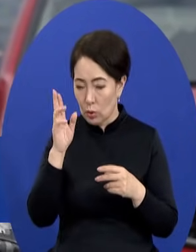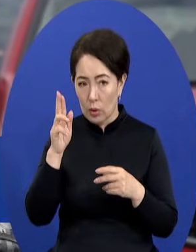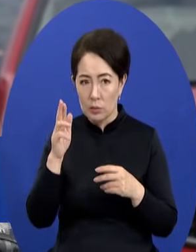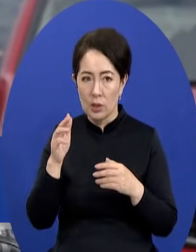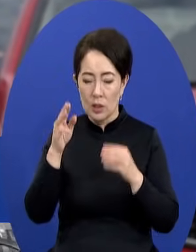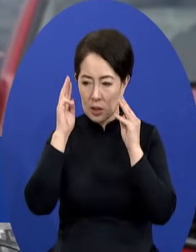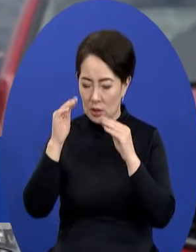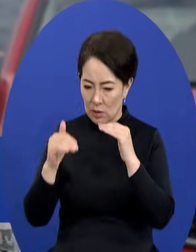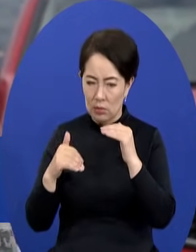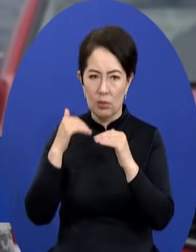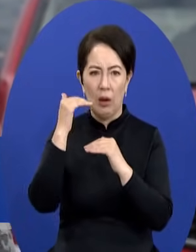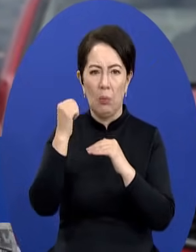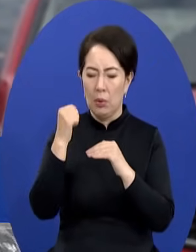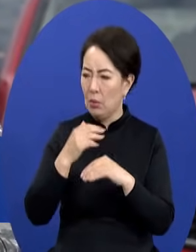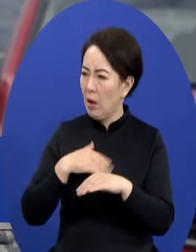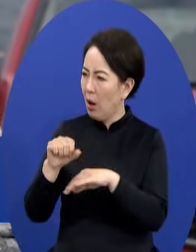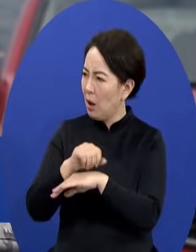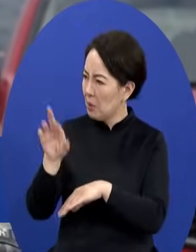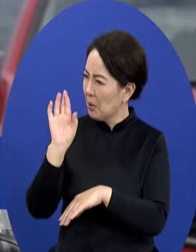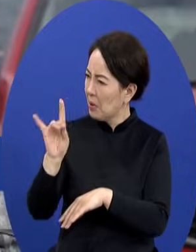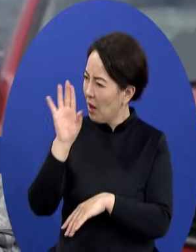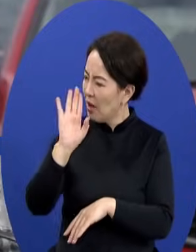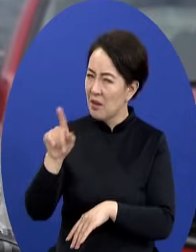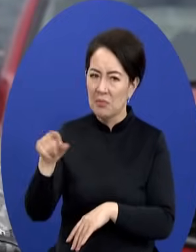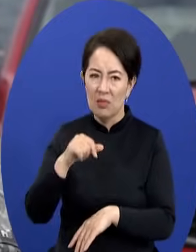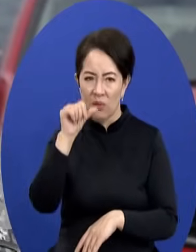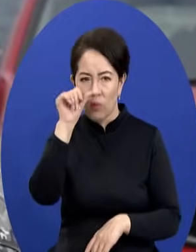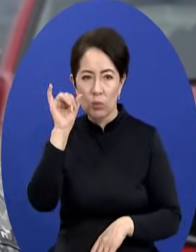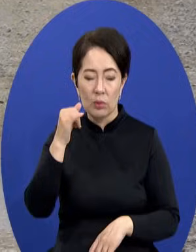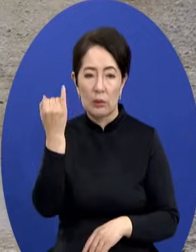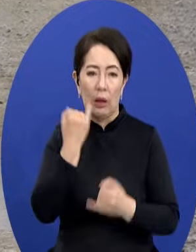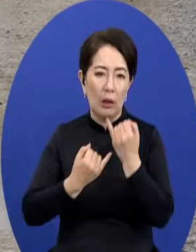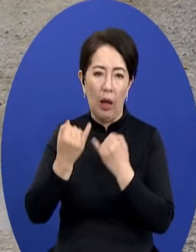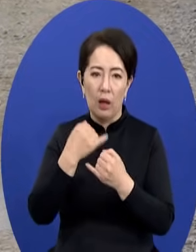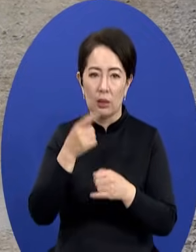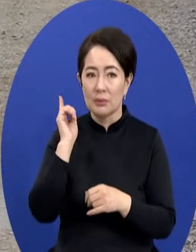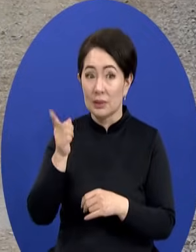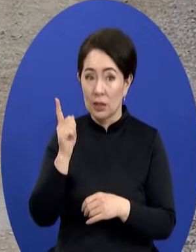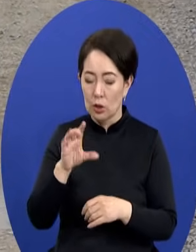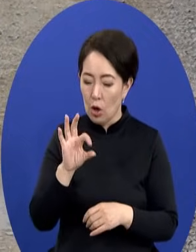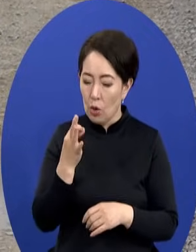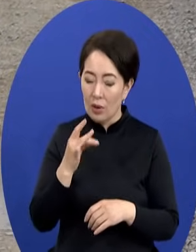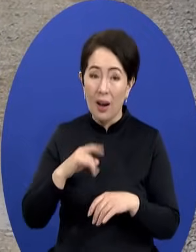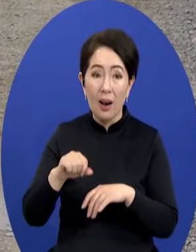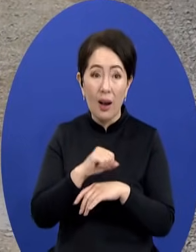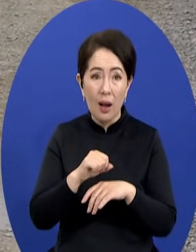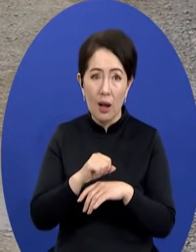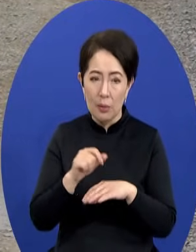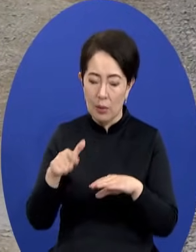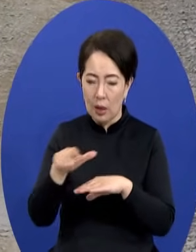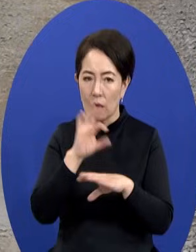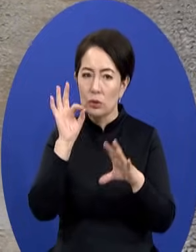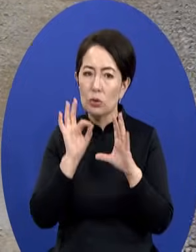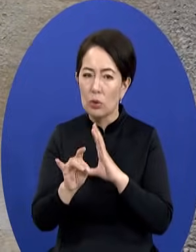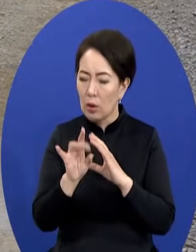шийдвэр гаргадаг ямар аймгийн танах манах гэж бид нэг бас их хэлүүгээр их бас дайрч тийм загинж байна. Өвөрхангай аймгийн нутаг дэвсгэрлүү бол орох